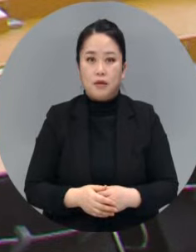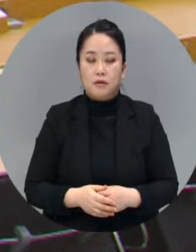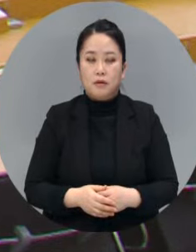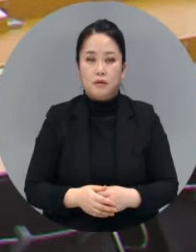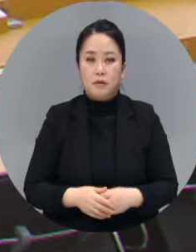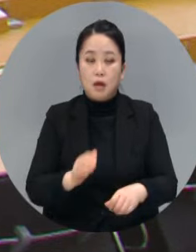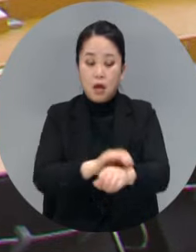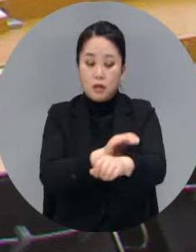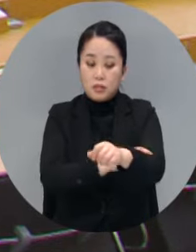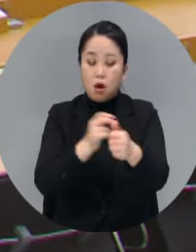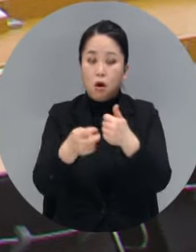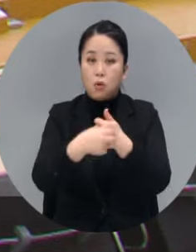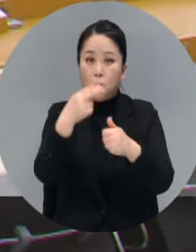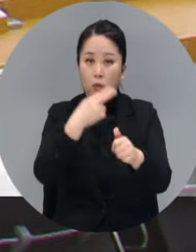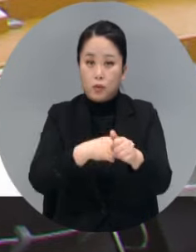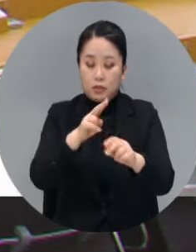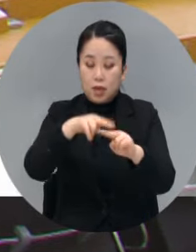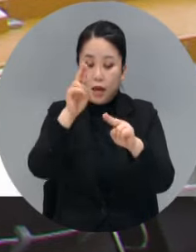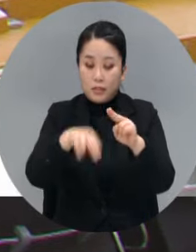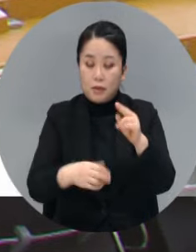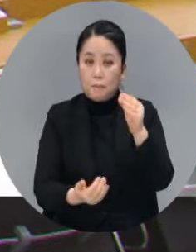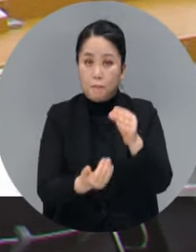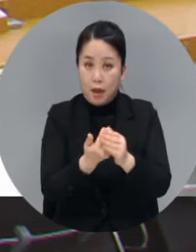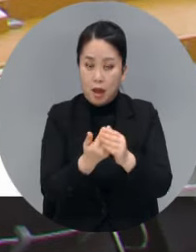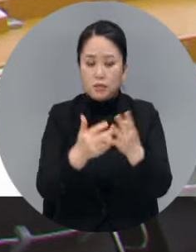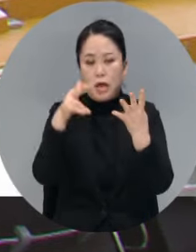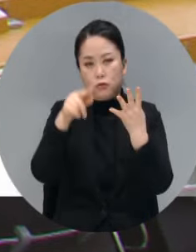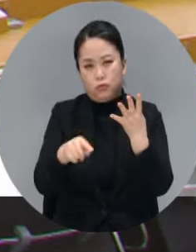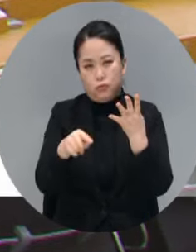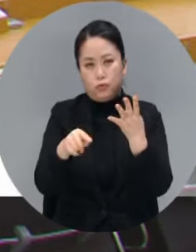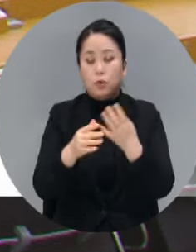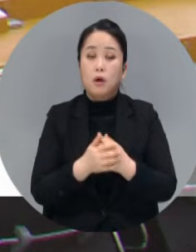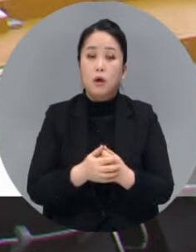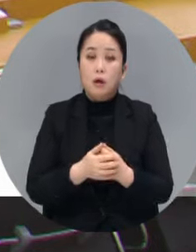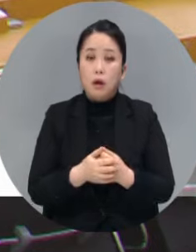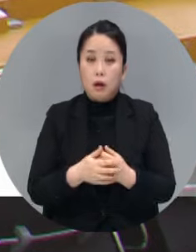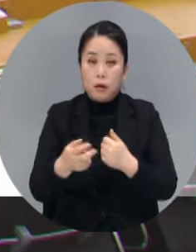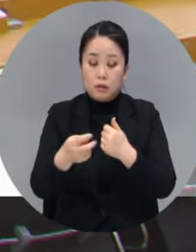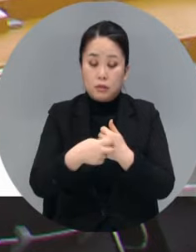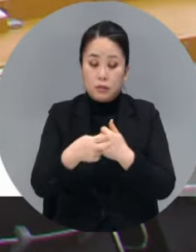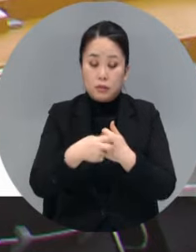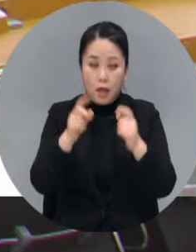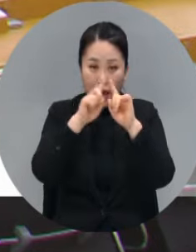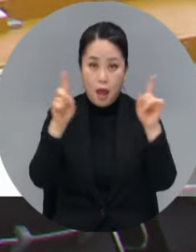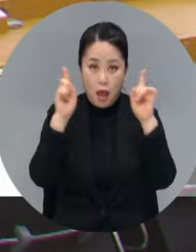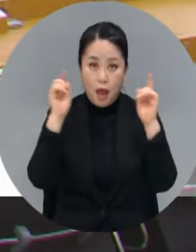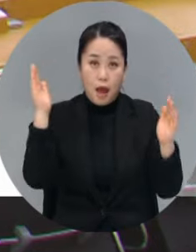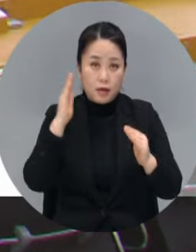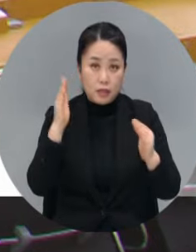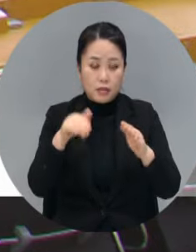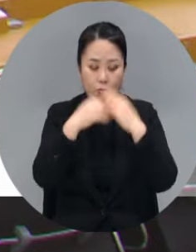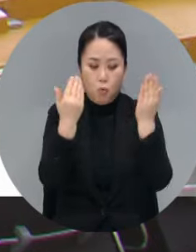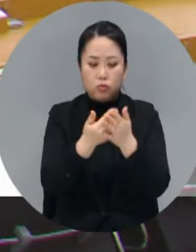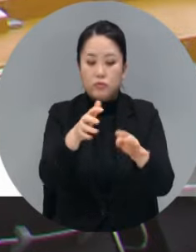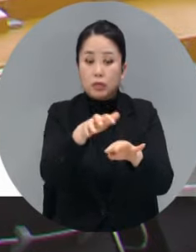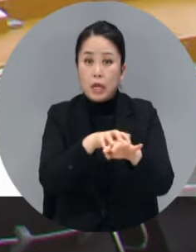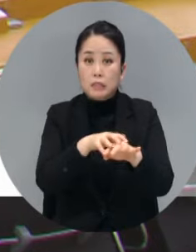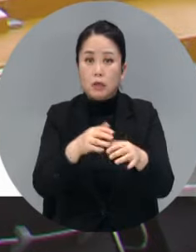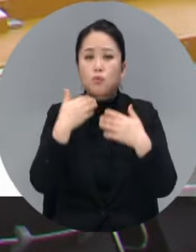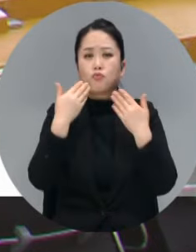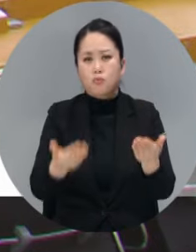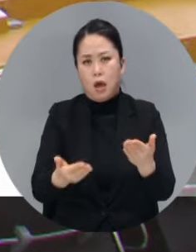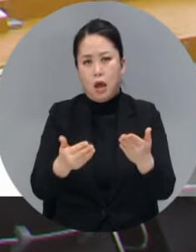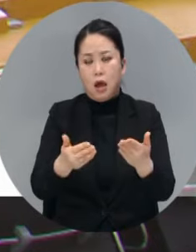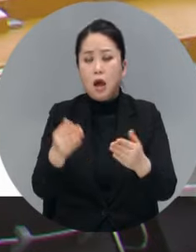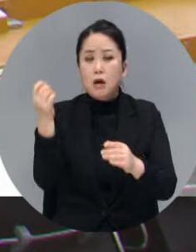다음 소식입니다. 전공의 사직 사태가 4주째 이어지고 있습니다. 의대생들이 단체로 휴학계를 내고 수업 거부에